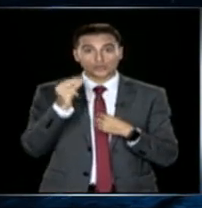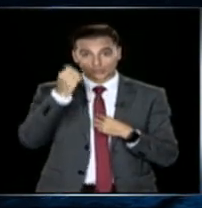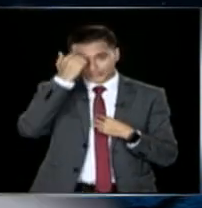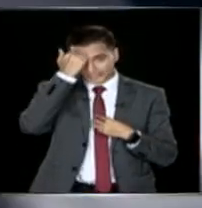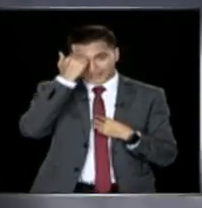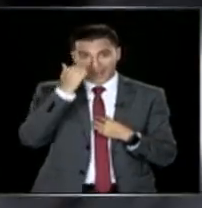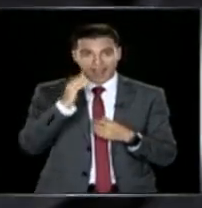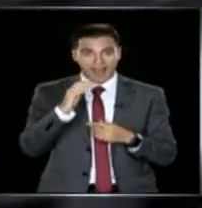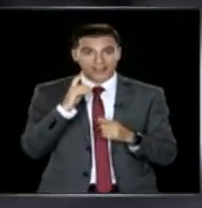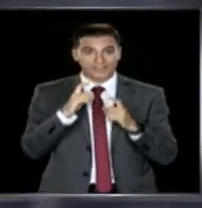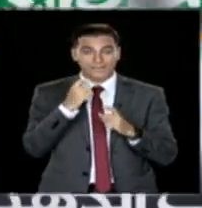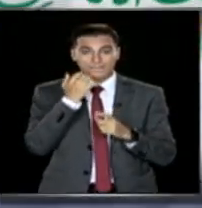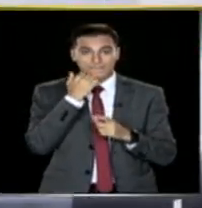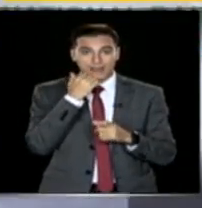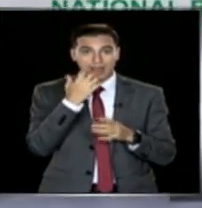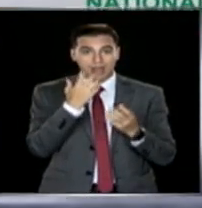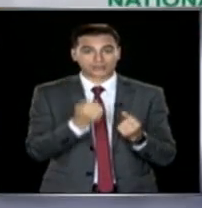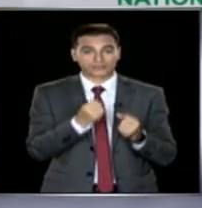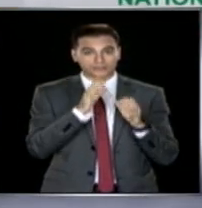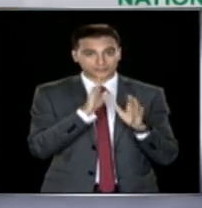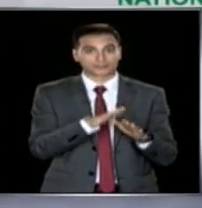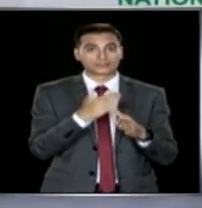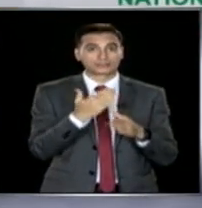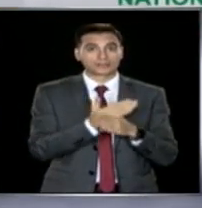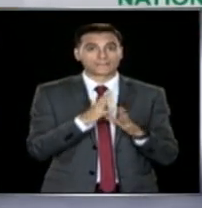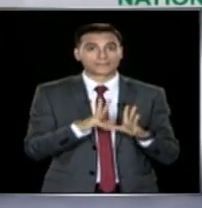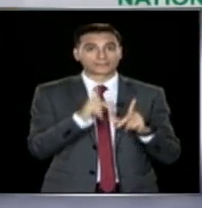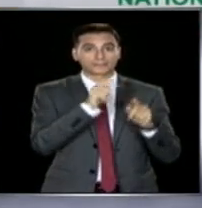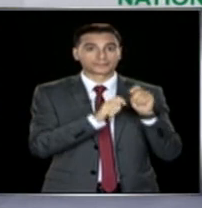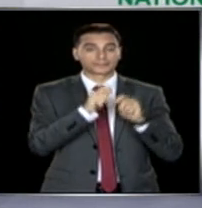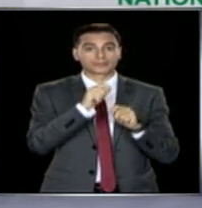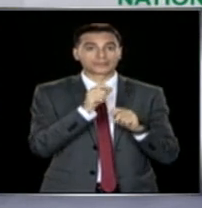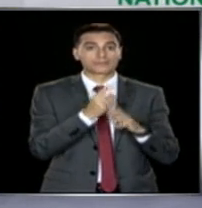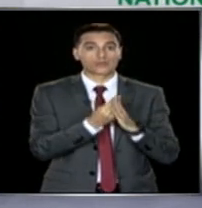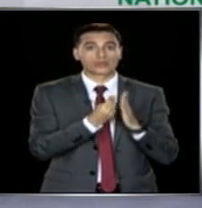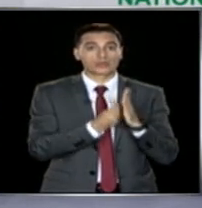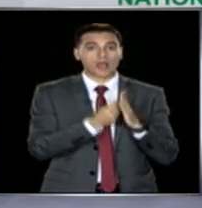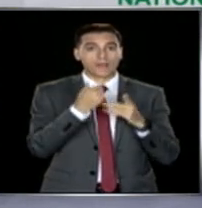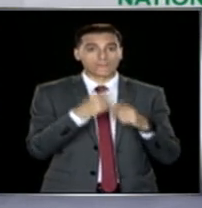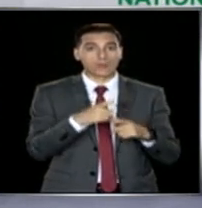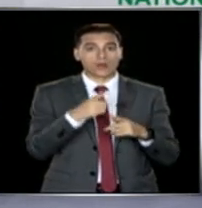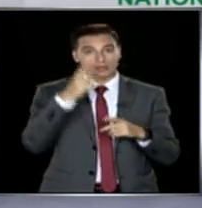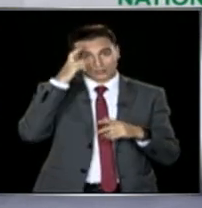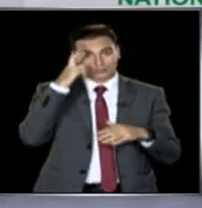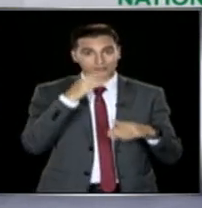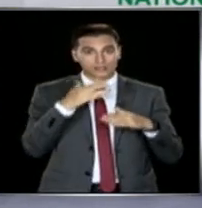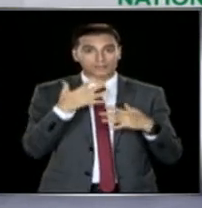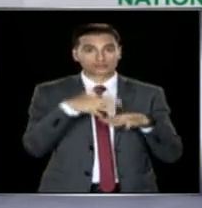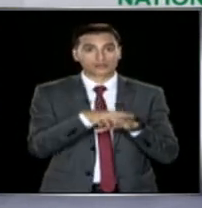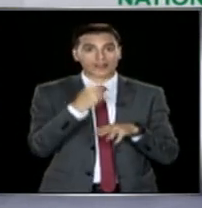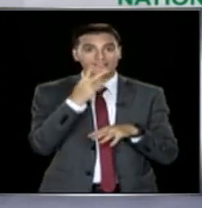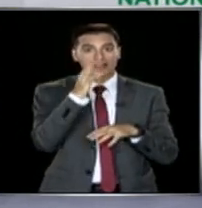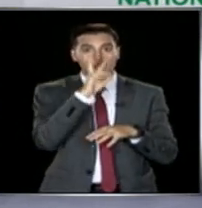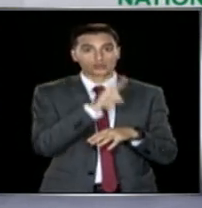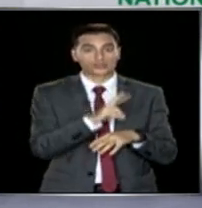2,020,000 جنيه في خزنة البنك الأهلي لإعداد المنتخبات الوطنية لاتحاد الإعاقات الذهنية المشاركة في بطولة العالم